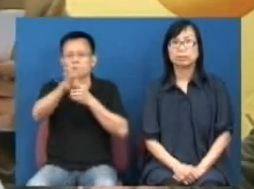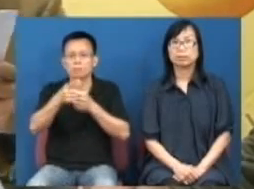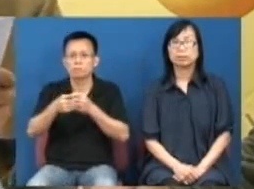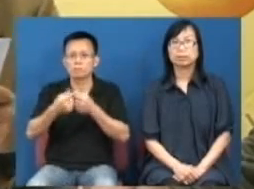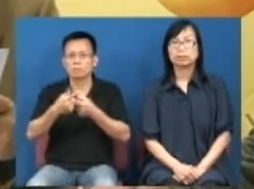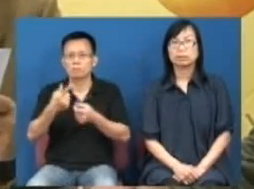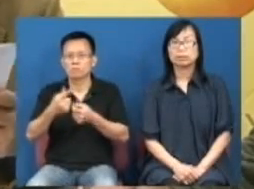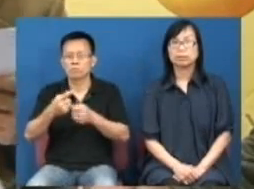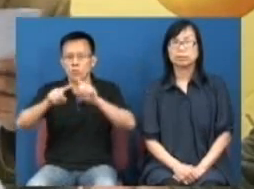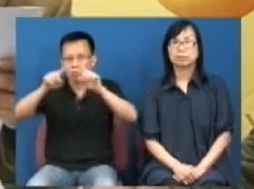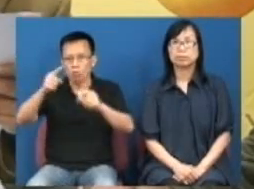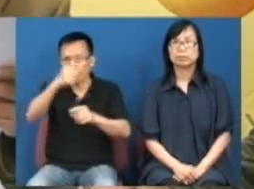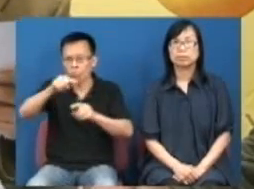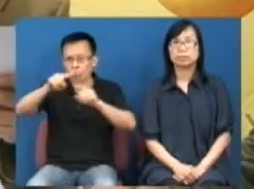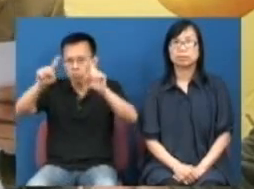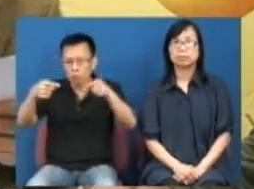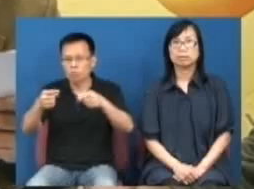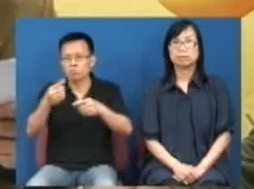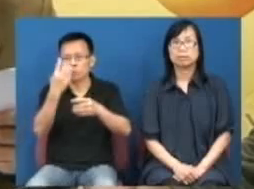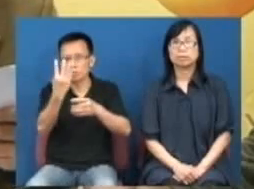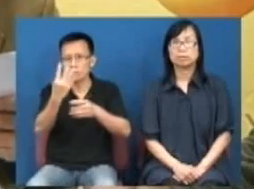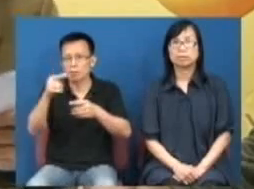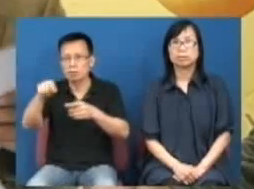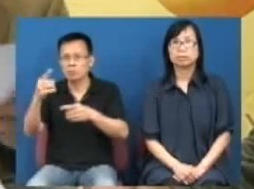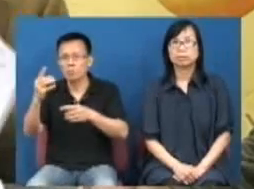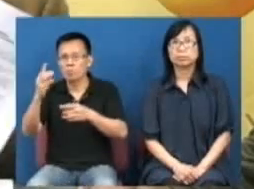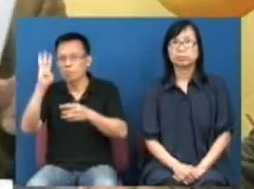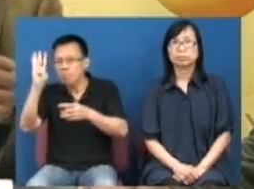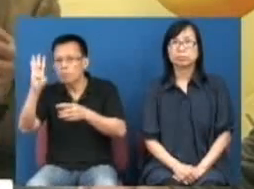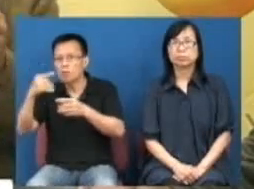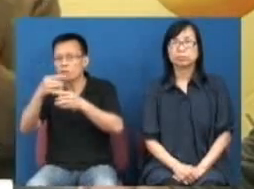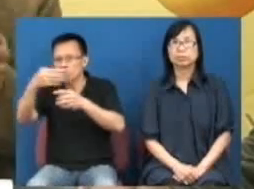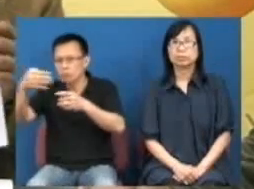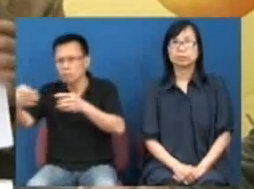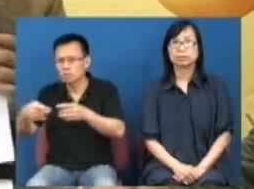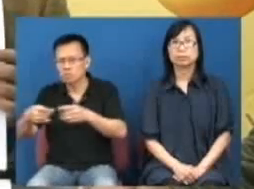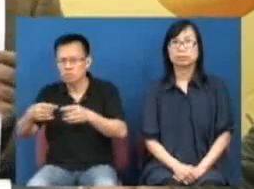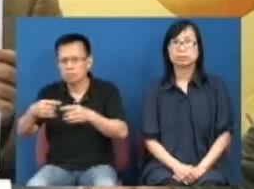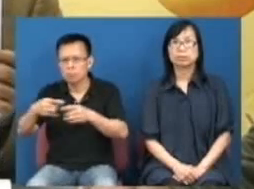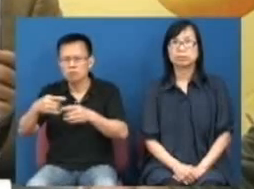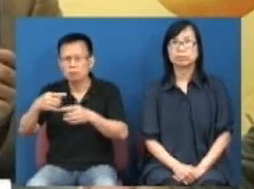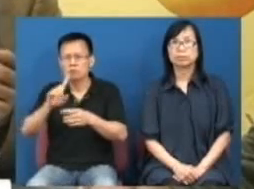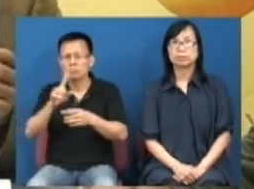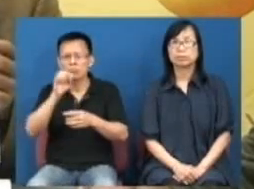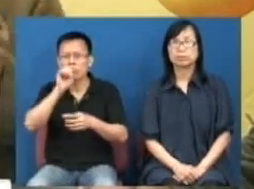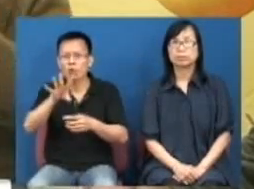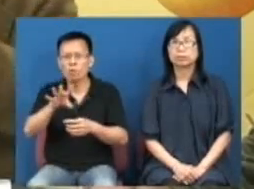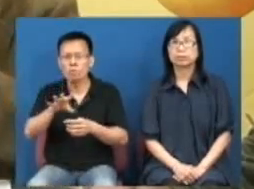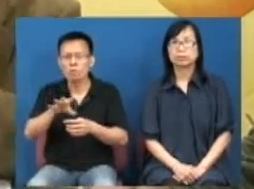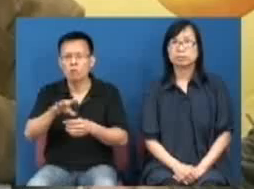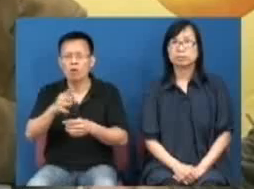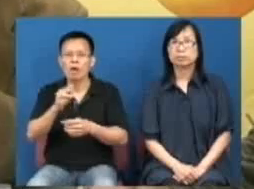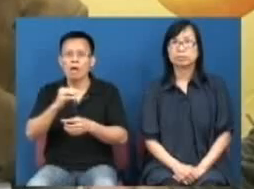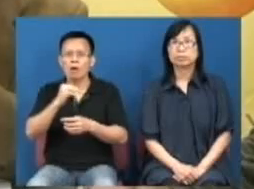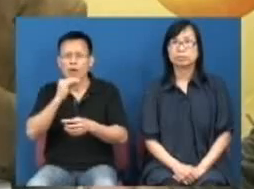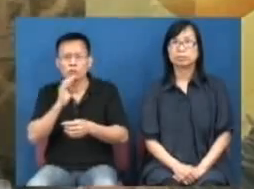第4.12。括弧 B 段以及嗱，呢啲咩嚟嘅？咩咁樣講嘢嘅啫？嗱，如果你